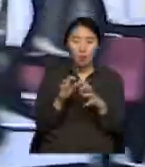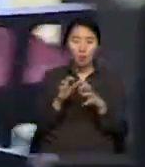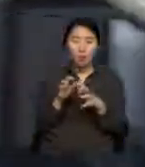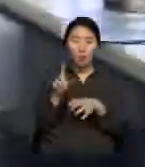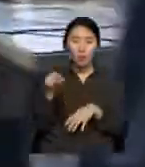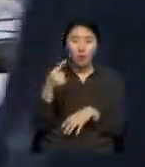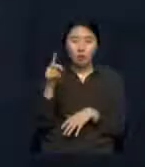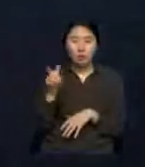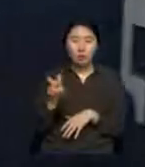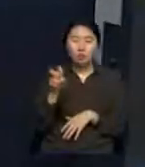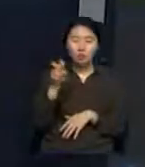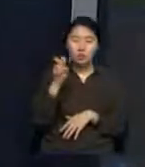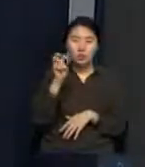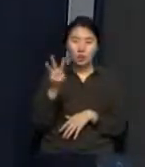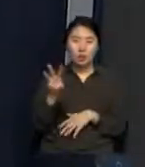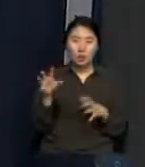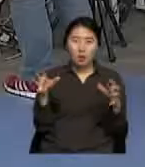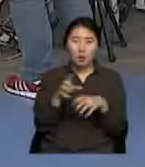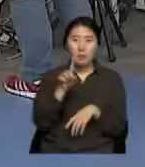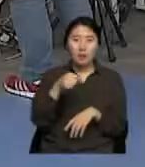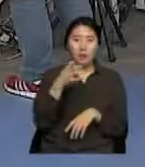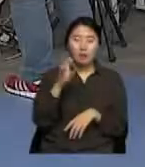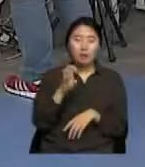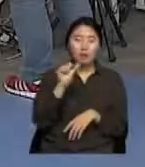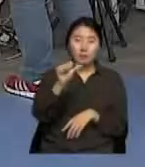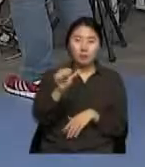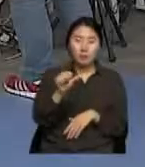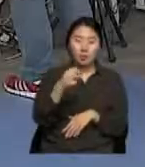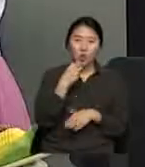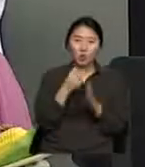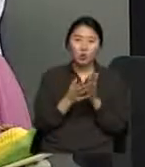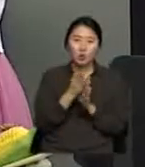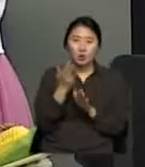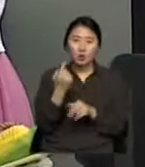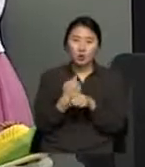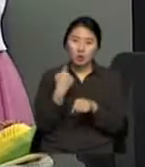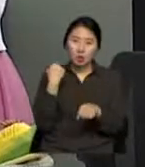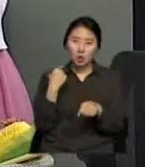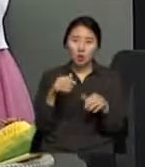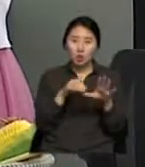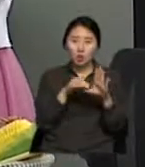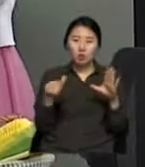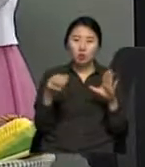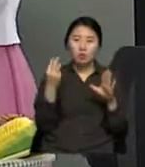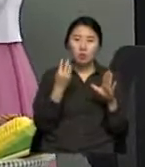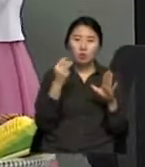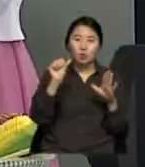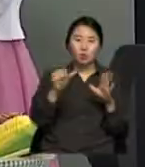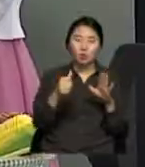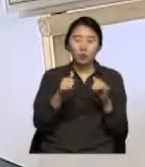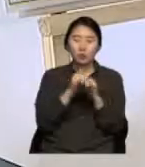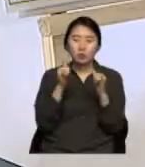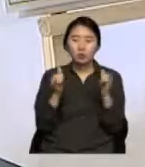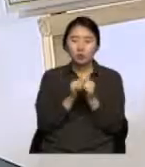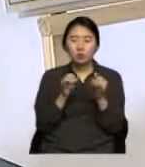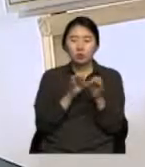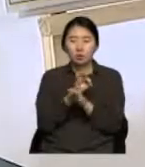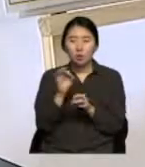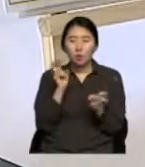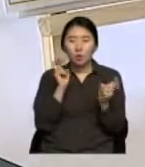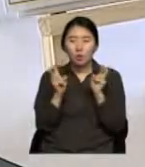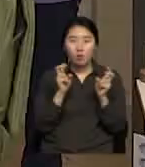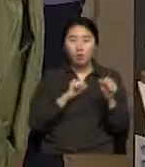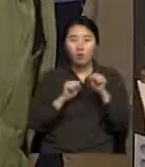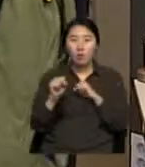123개 등 모두 145개입니다. 서울시에만 지난해 기준으로 3,500개의 사회적 경제기업이